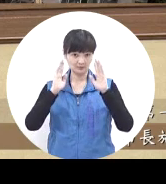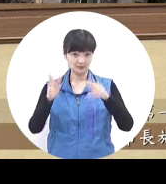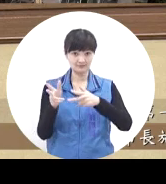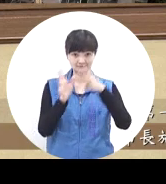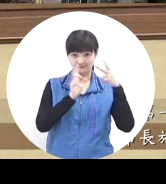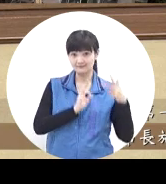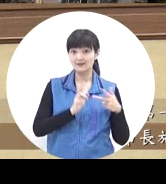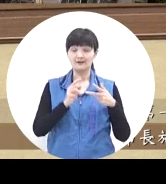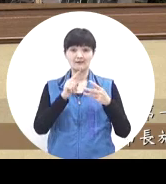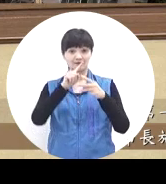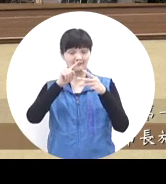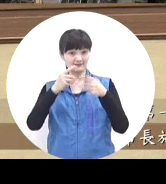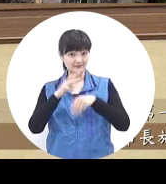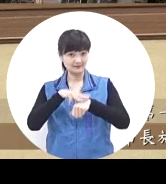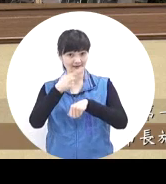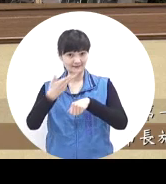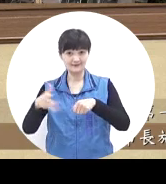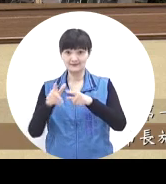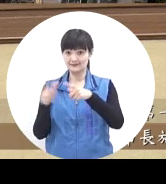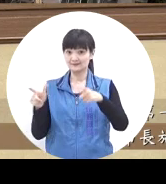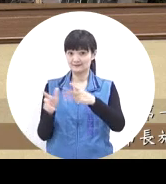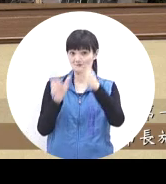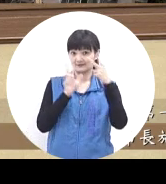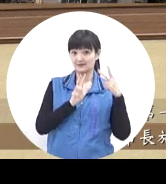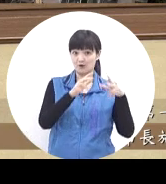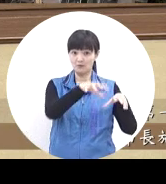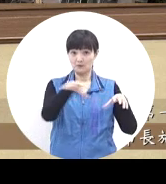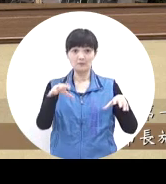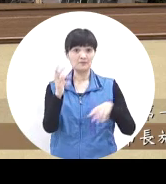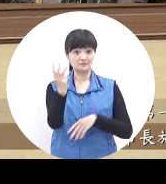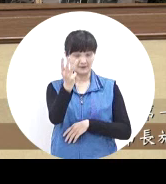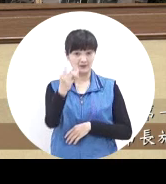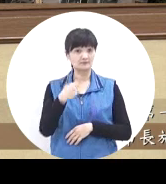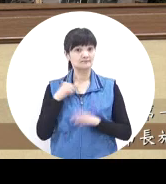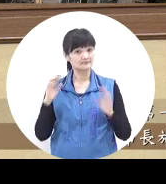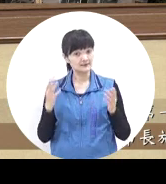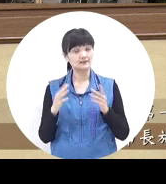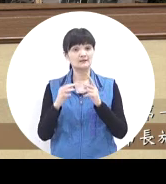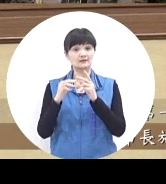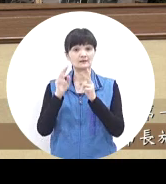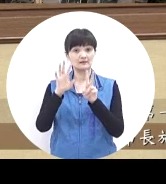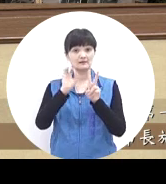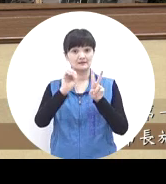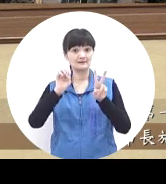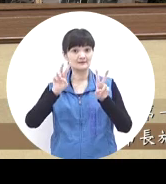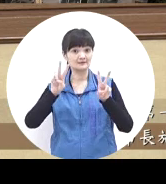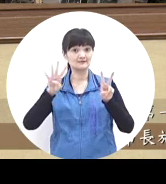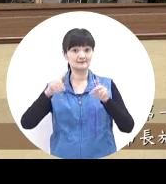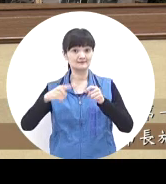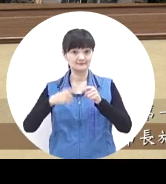施工当中。淡江大桥我们预计2024能够顺利完工。